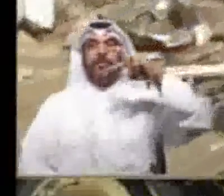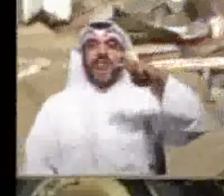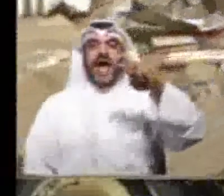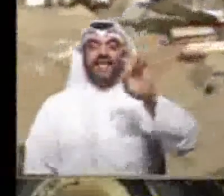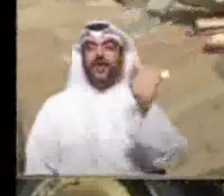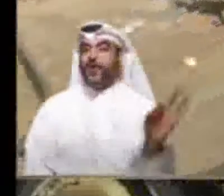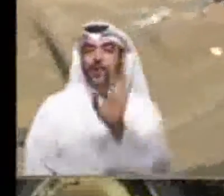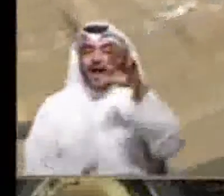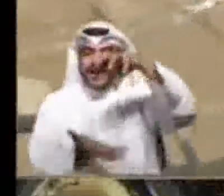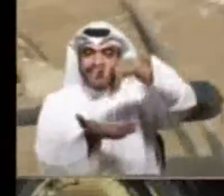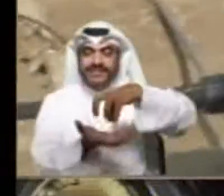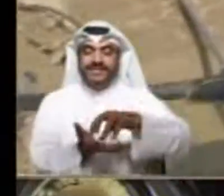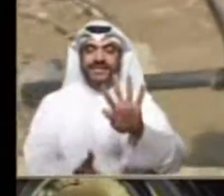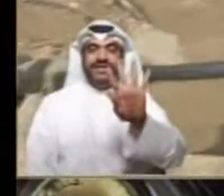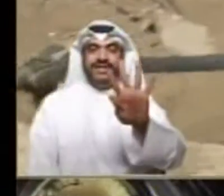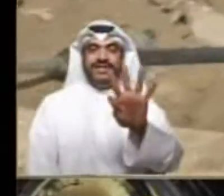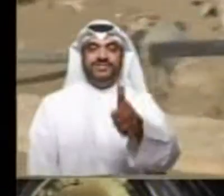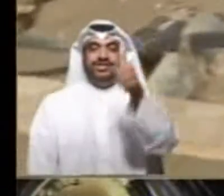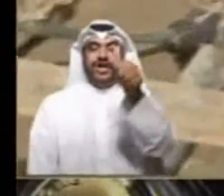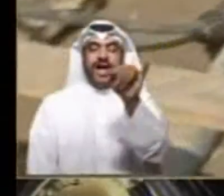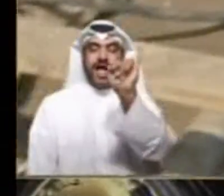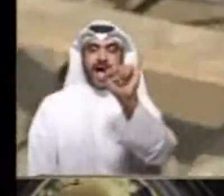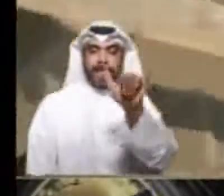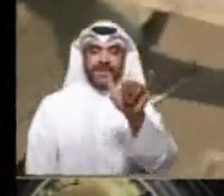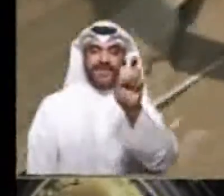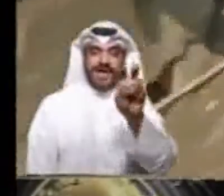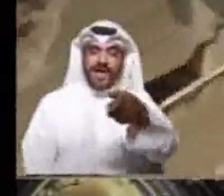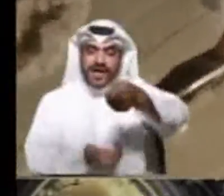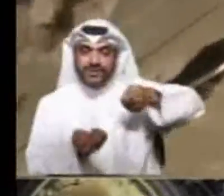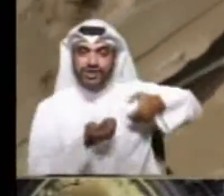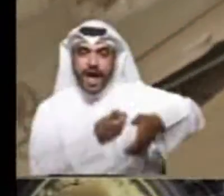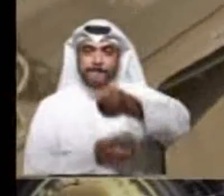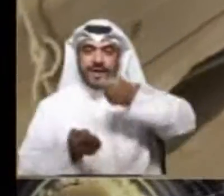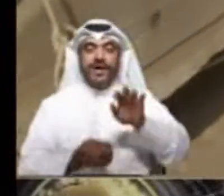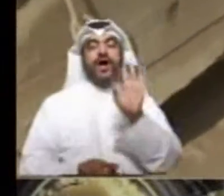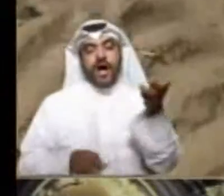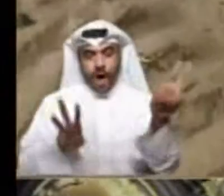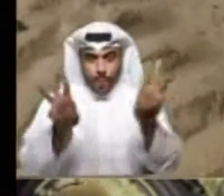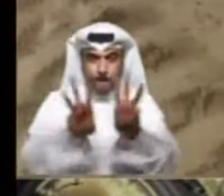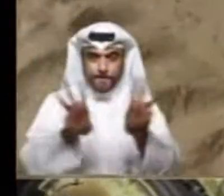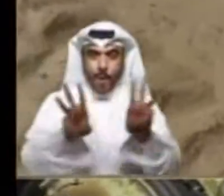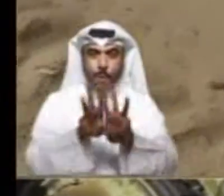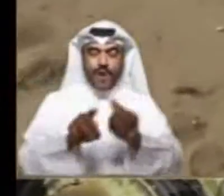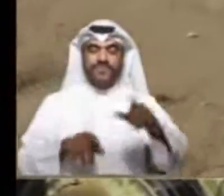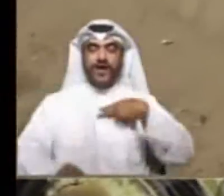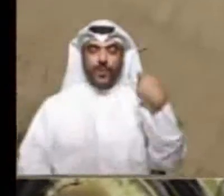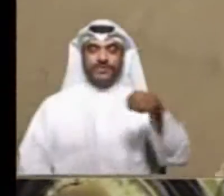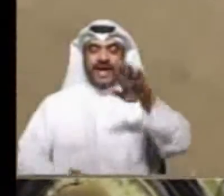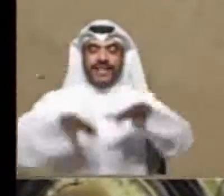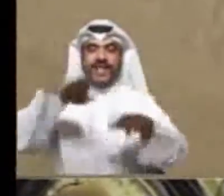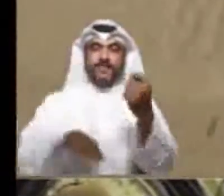مقر هيئة التعويضات في الشامية أو على موقع الإلكتروني لوزارة